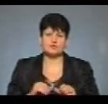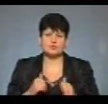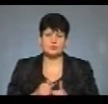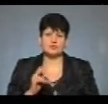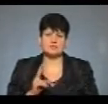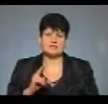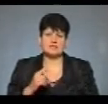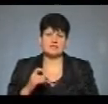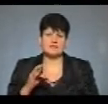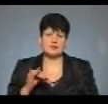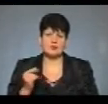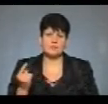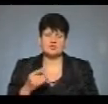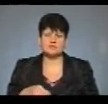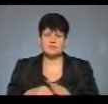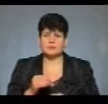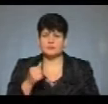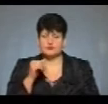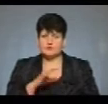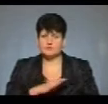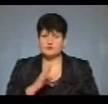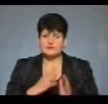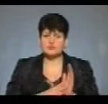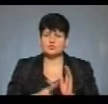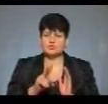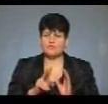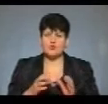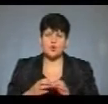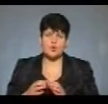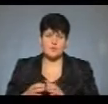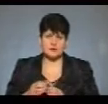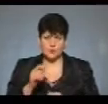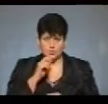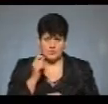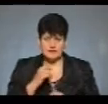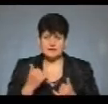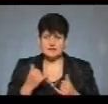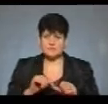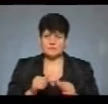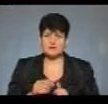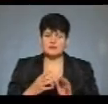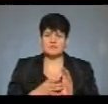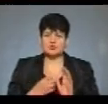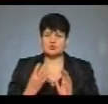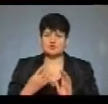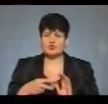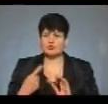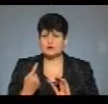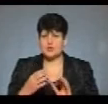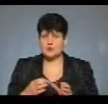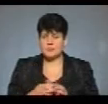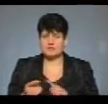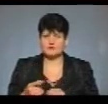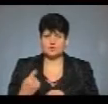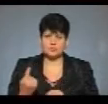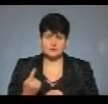Хівренко, перші вибори вчора відбувалися в 92 громадах України. Зараз сформовано 941 громада. У Тернопільській